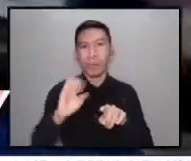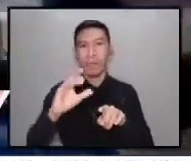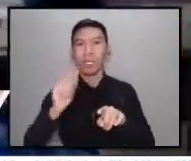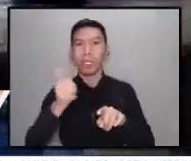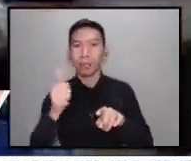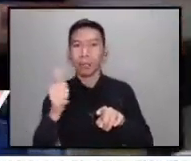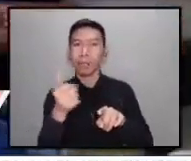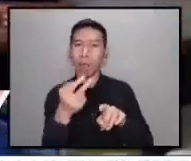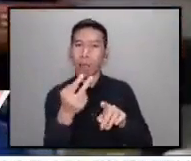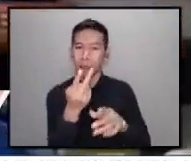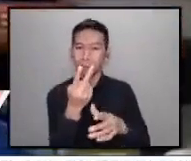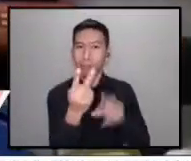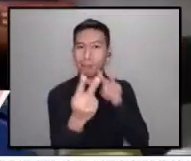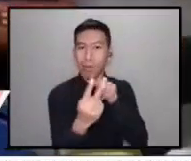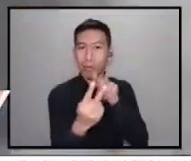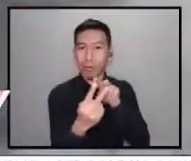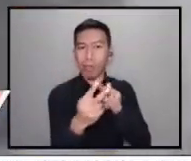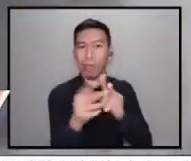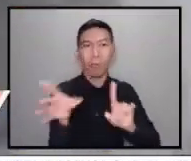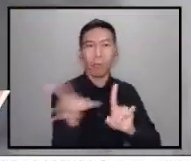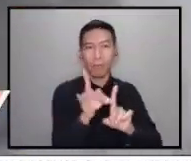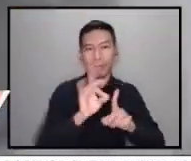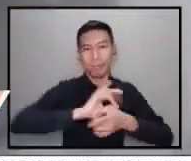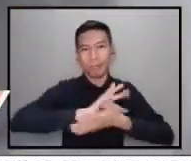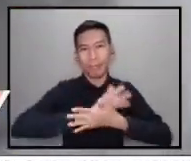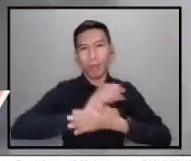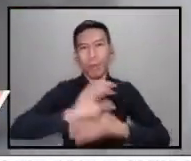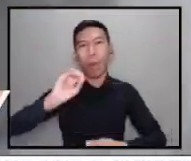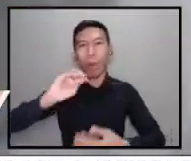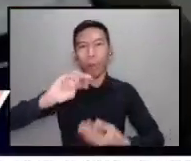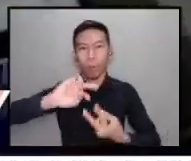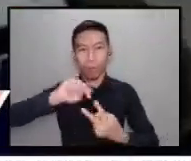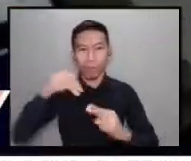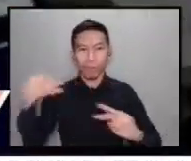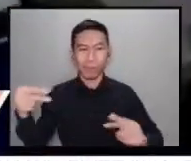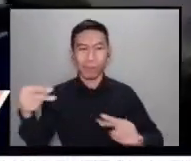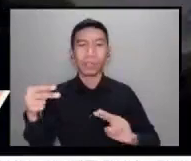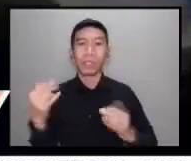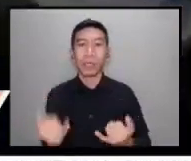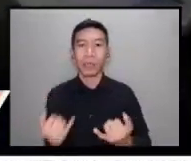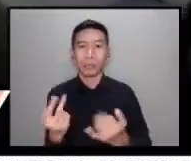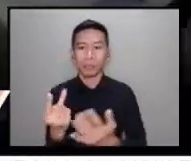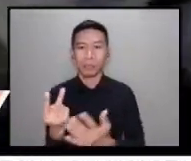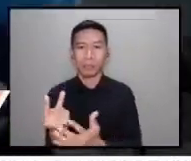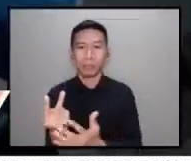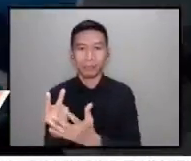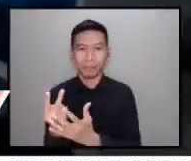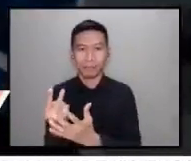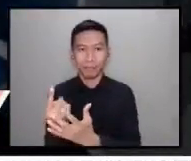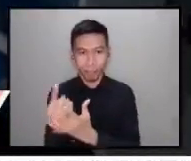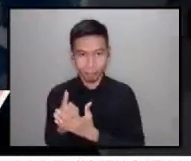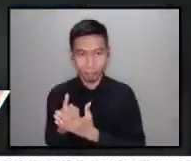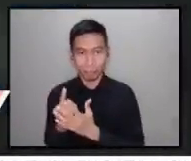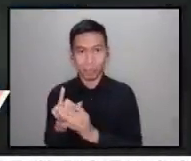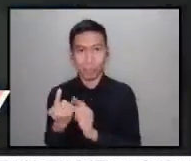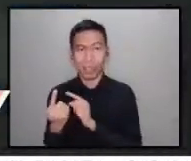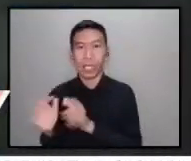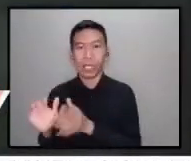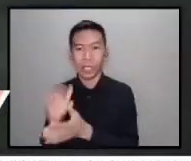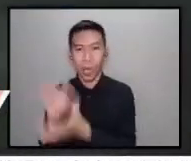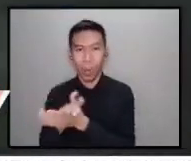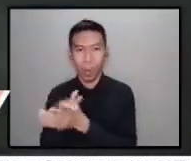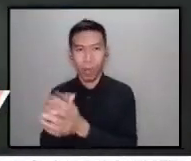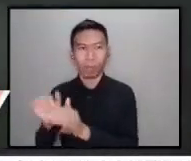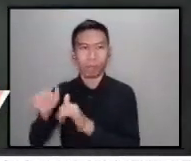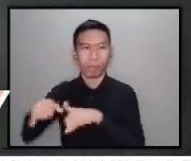noong December 14. Kasalukuyang nasa isolation facility ang 37-year-old na asawa ng Omicron case number